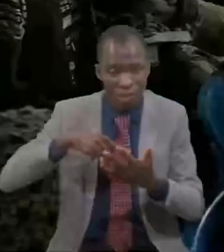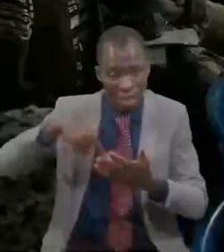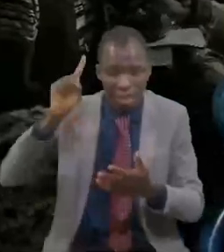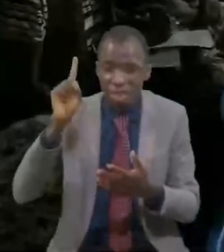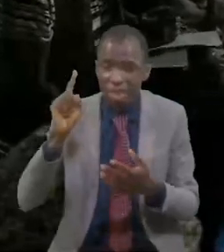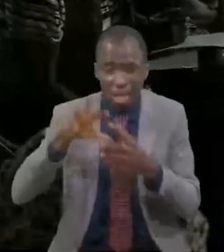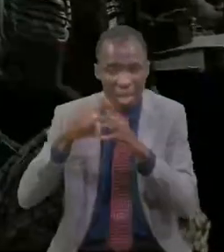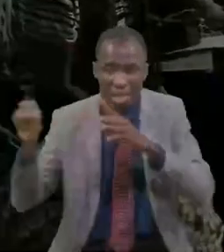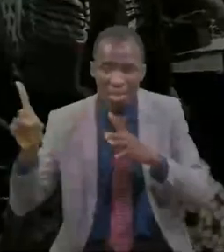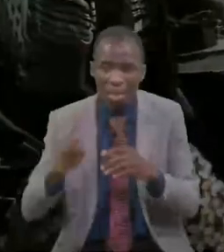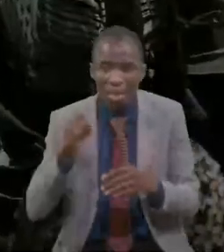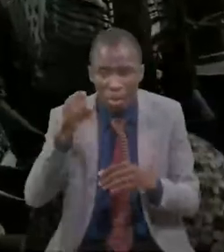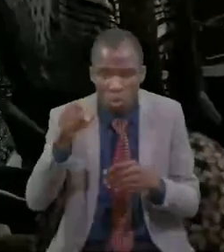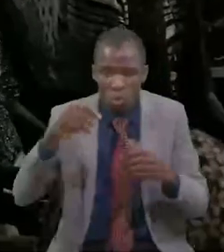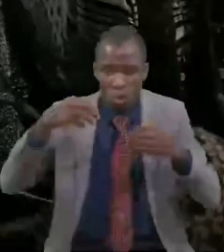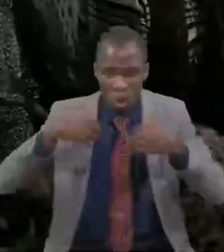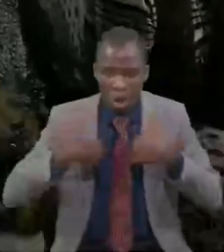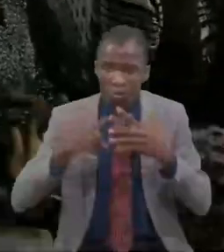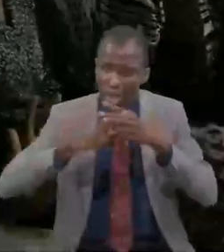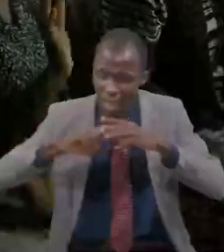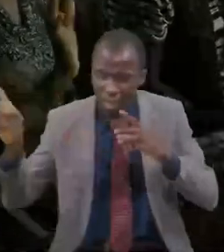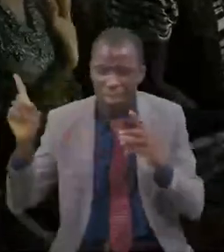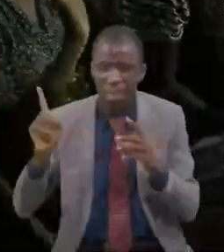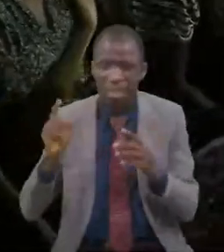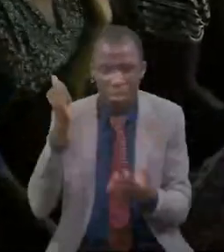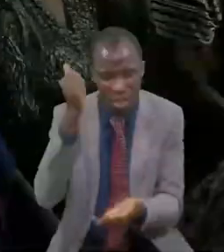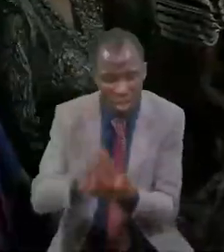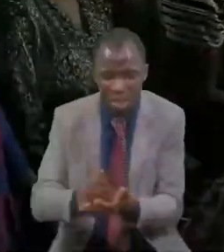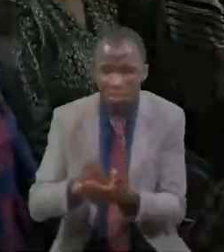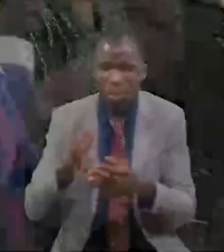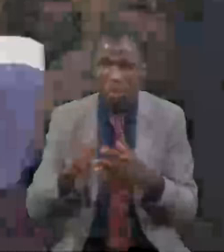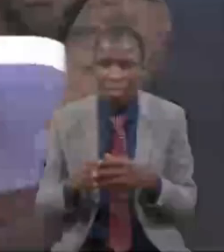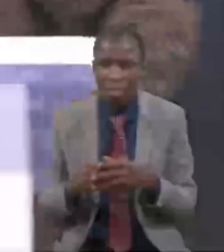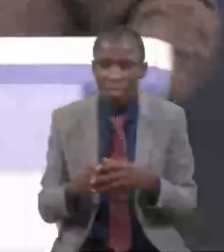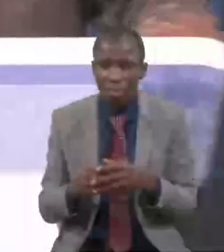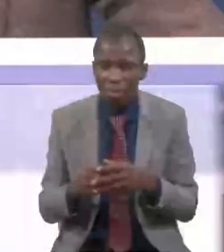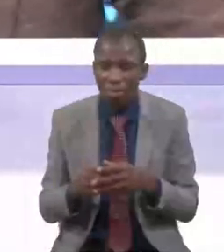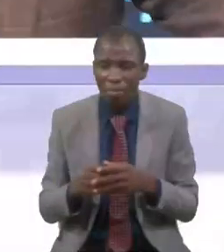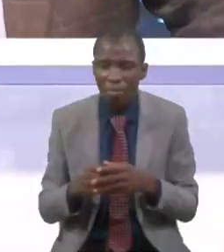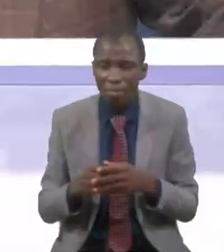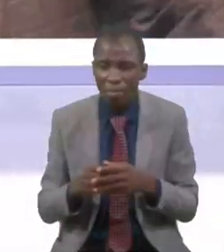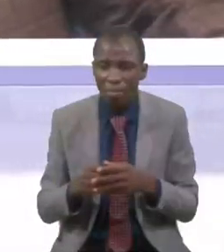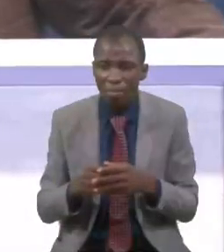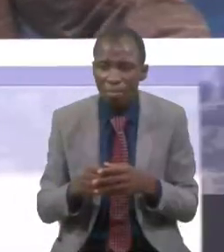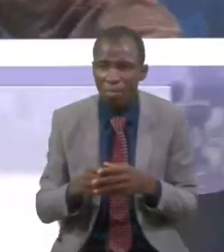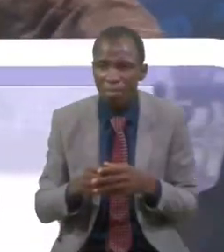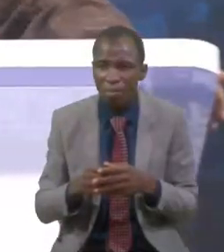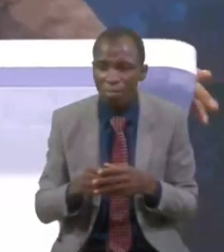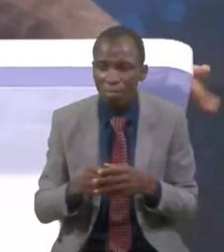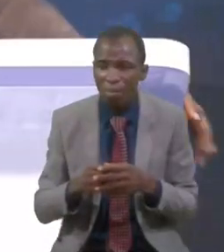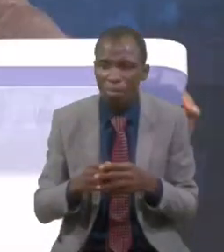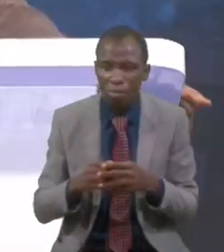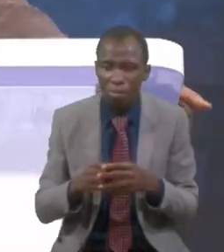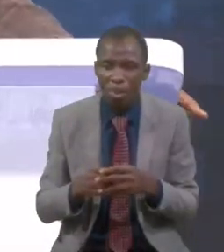au mal vous avez échapper aux ténèbres et vous a appelé des ténèbres à son